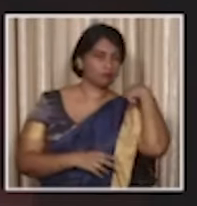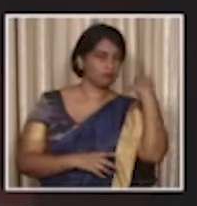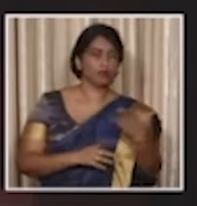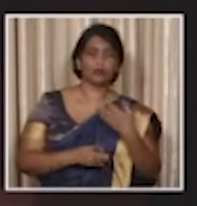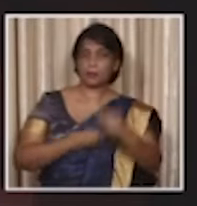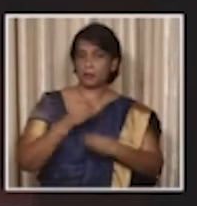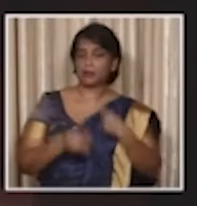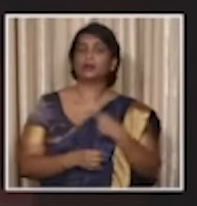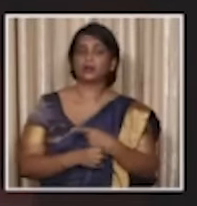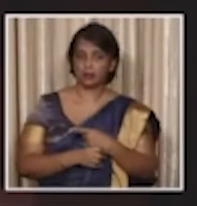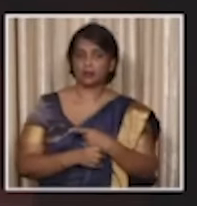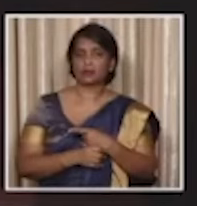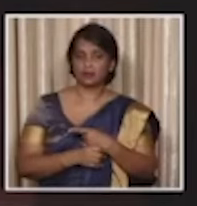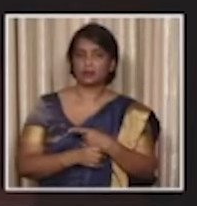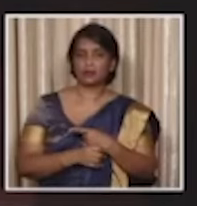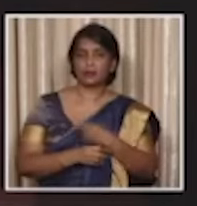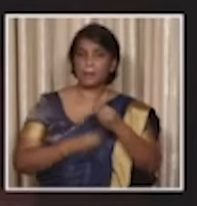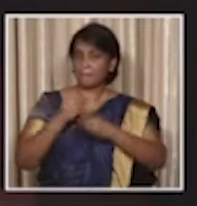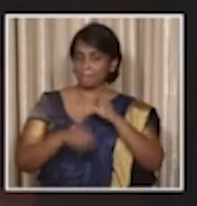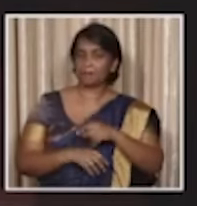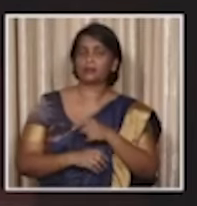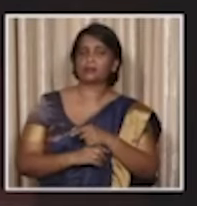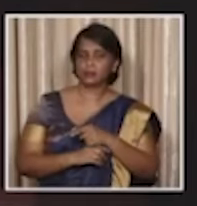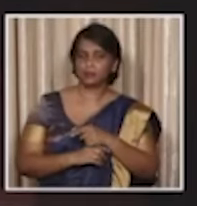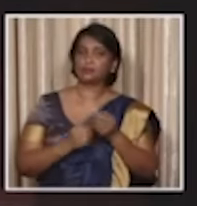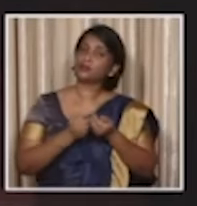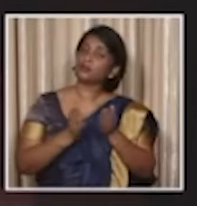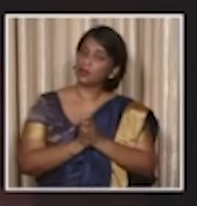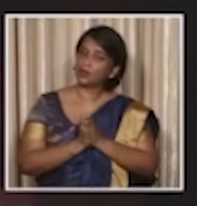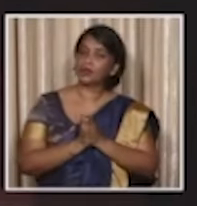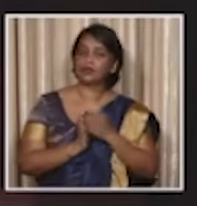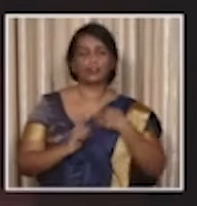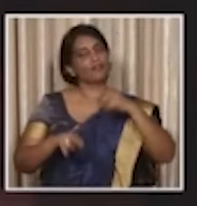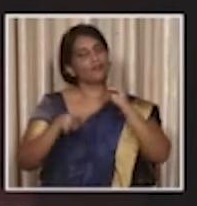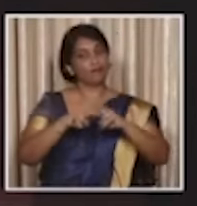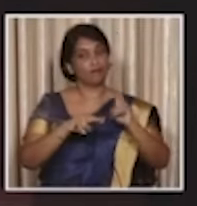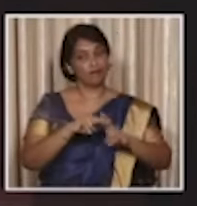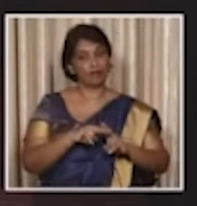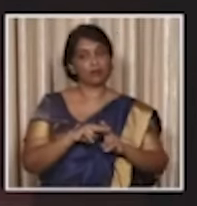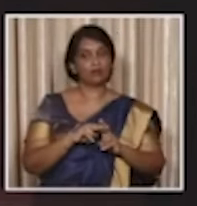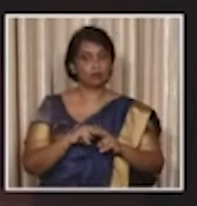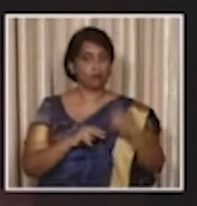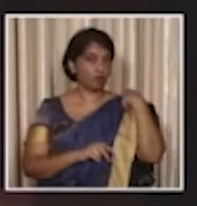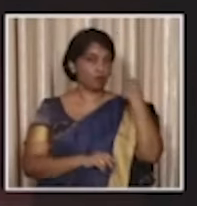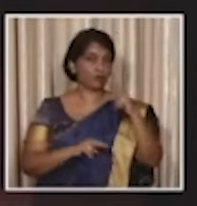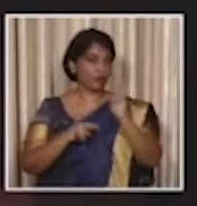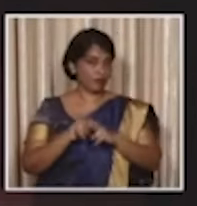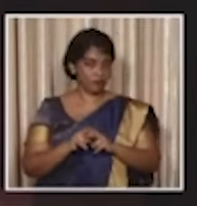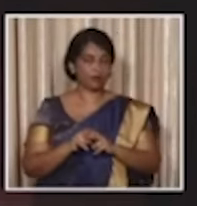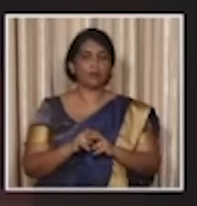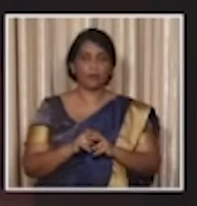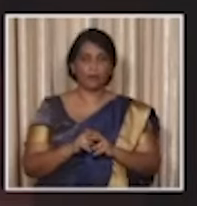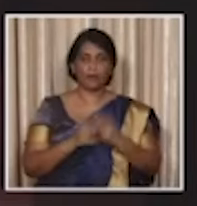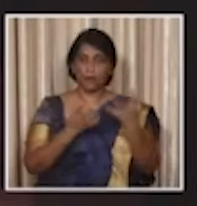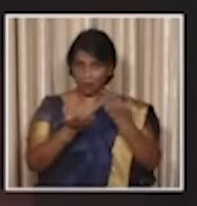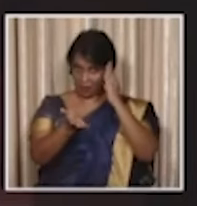ප්‍රකෝටිපතියන්, ප්‍රයිමරි බන් ඩීලර්ස්ව තමන්ගේ ගජමිතුරු ධනවත් හිතවාදීන්ව